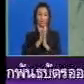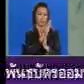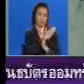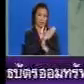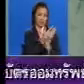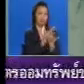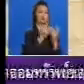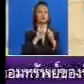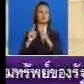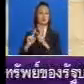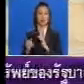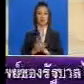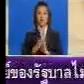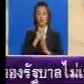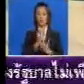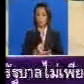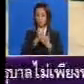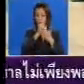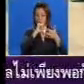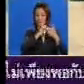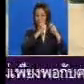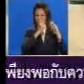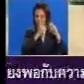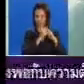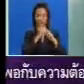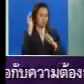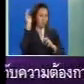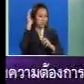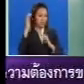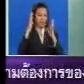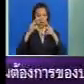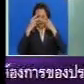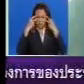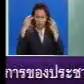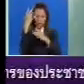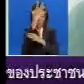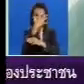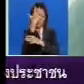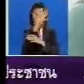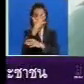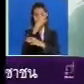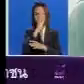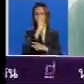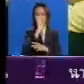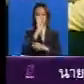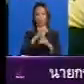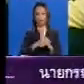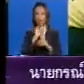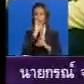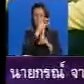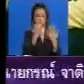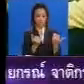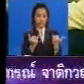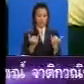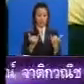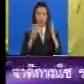พระมหากษัตริย์เพื่อป้องกันไม่ให้หลงเชื่อไปกับการปลุกปั่นของคอมมิวนิสต์แต่ถึงแม้ในปัจจุบันจะไม่มีคอมมิวนิสต์แล้วก็ต